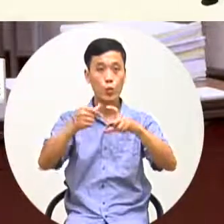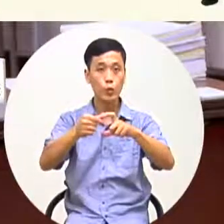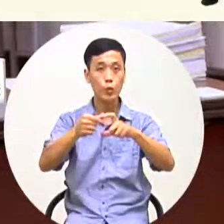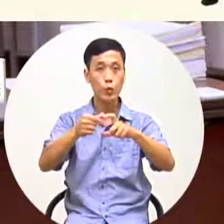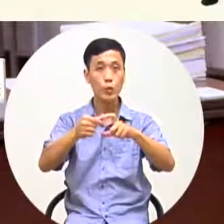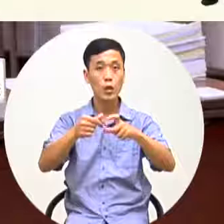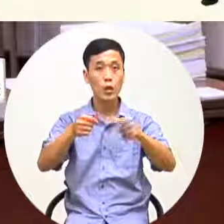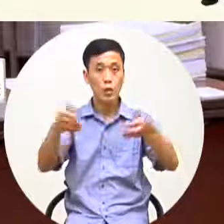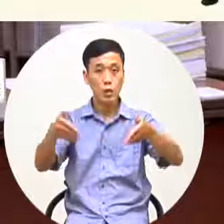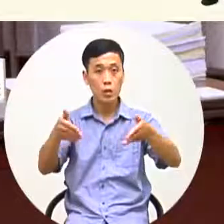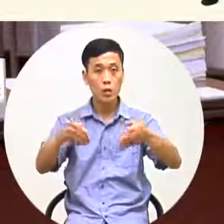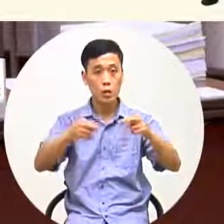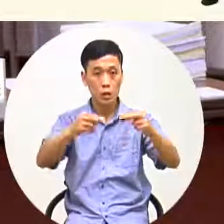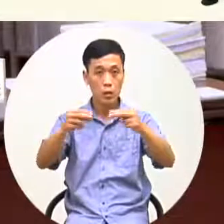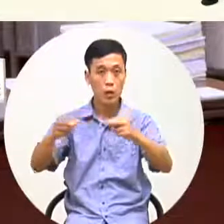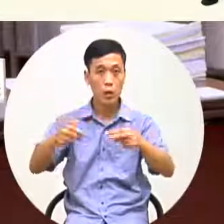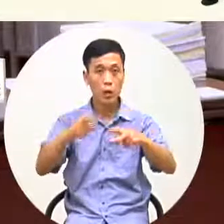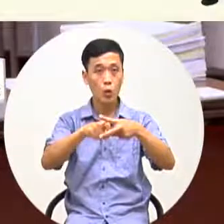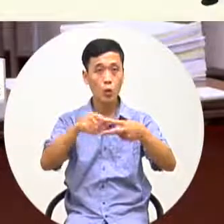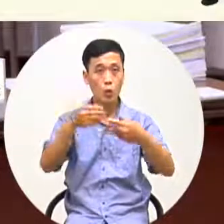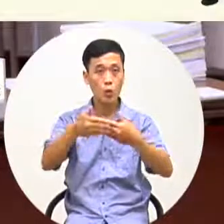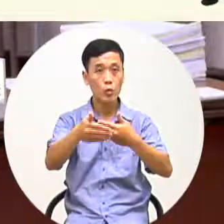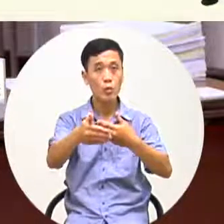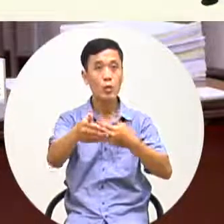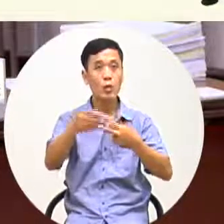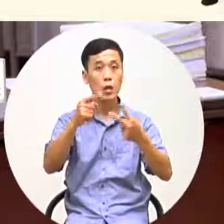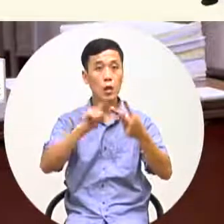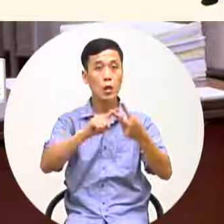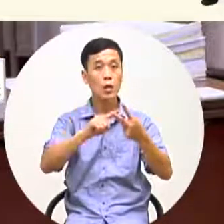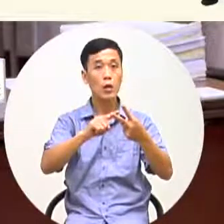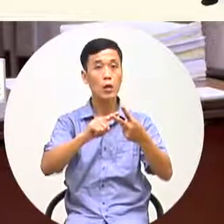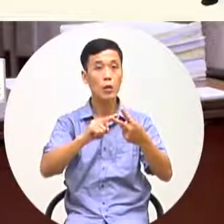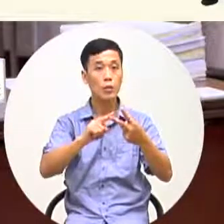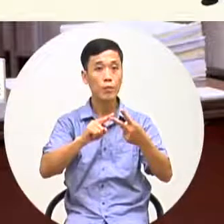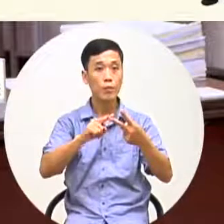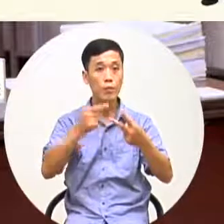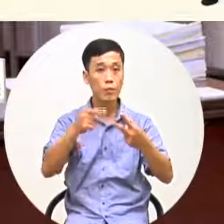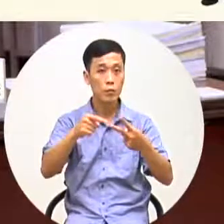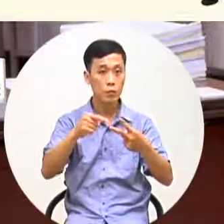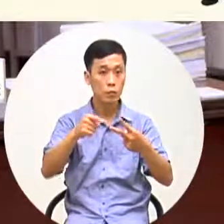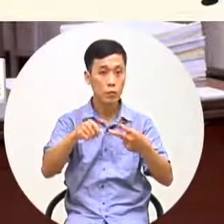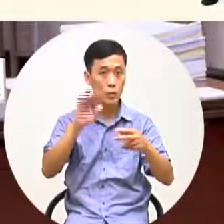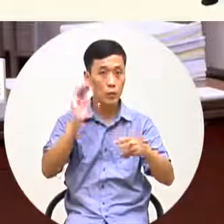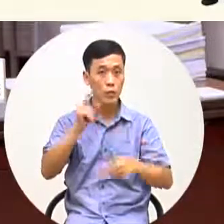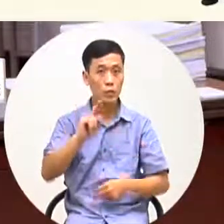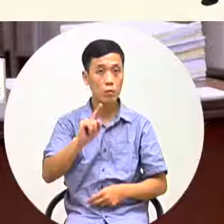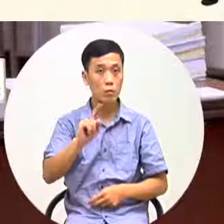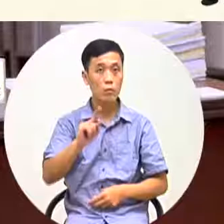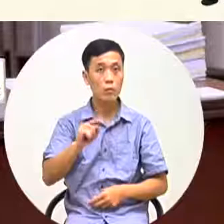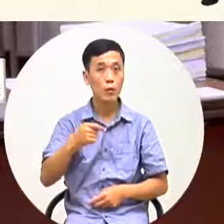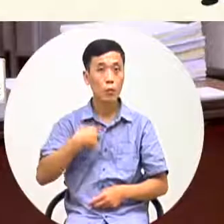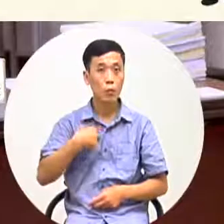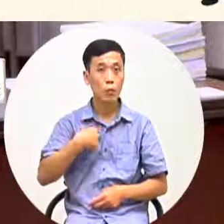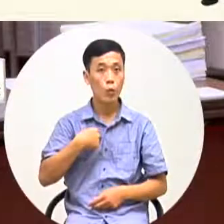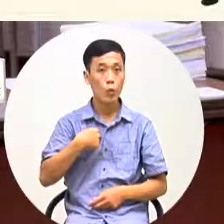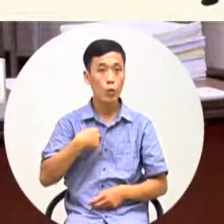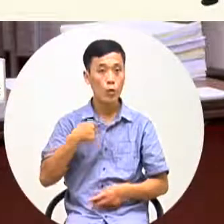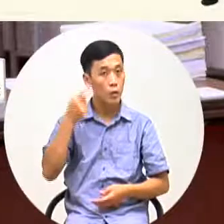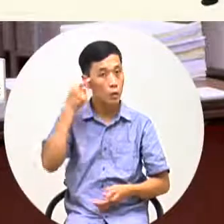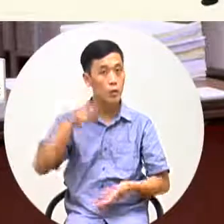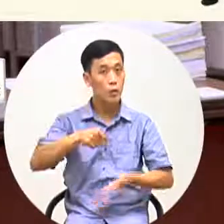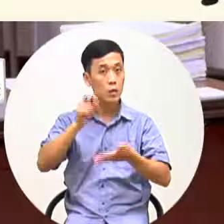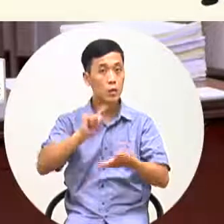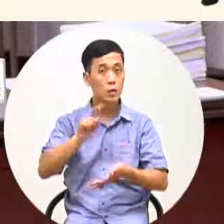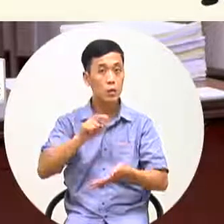资料包括着咱的体育馆遐用个咧施工，但是哦，本身咧伊咧建议是毋是当个做一个国民运动中